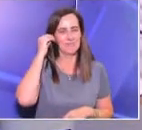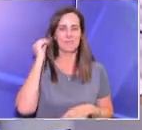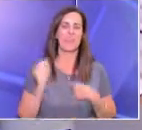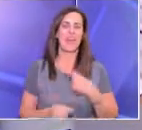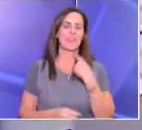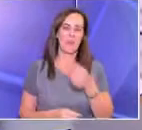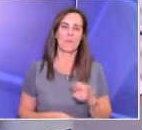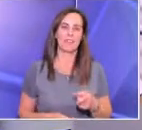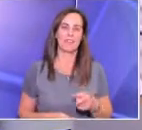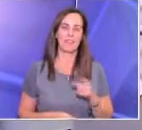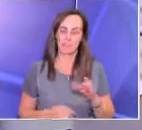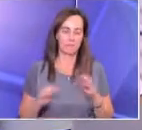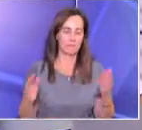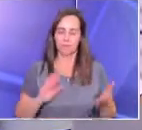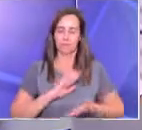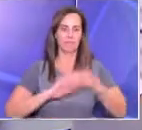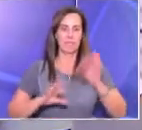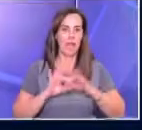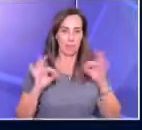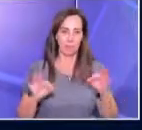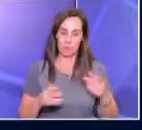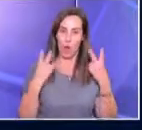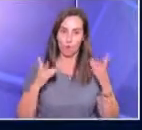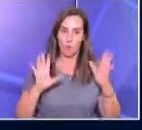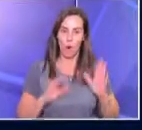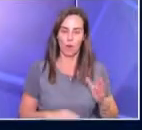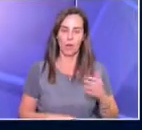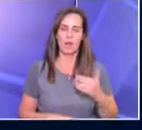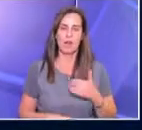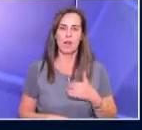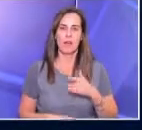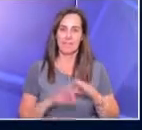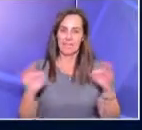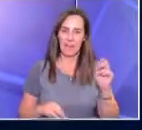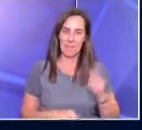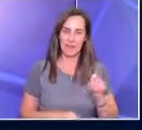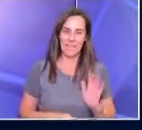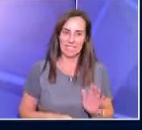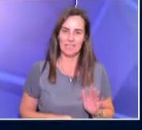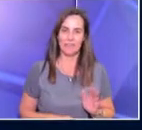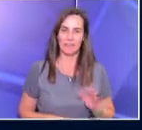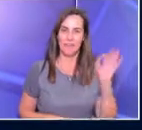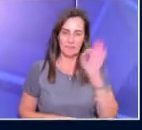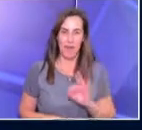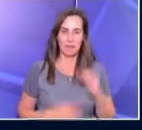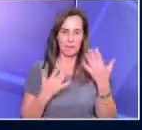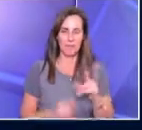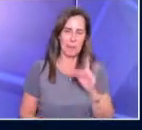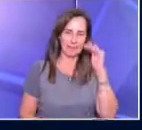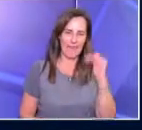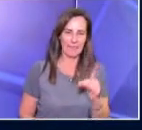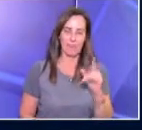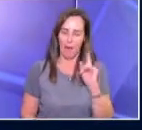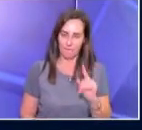קודם כל זה... פריצת דרך מסוים, זה תחילתה של מגמה וזה חשוב מאוד. אני, זה התחיל יודע, בכנסת, צריך כן, להגיד. כן, נכון, וזה עדיין מספרים מאוד מאוד קטנים,